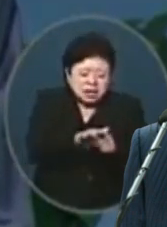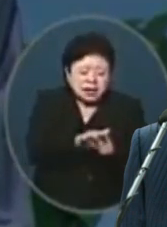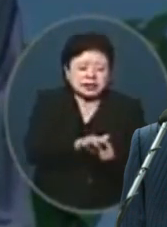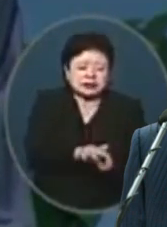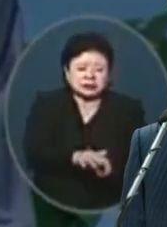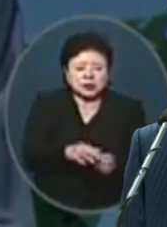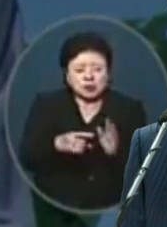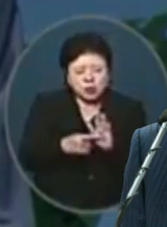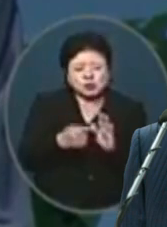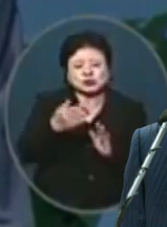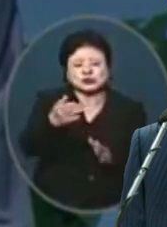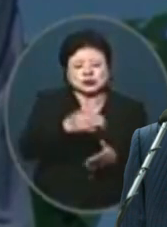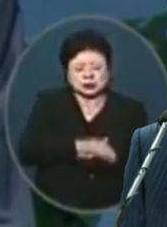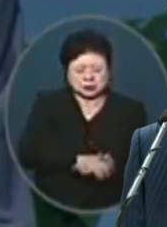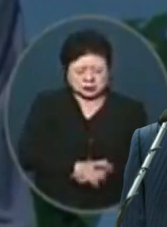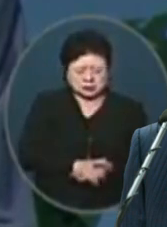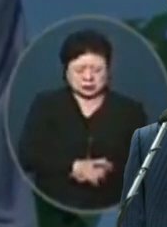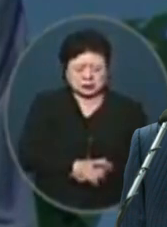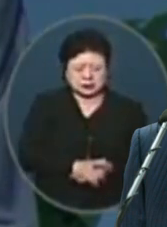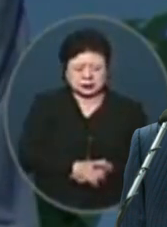것입니다.